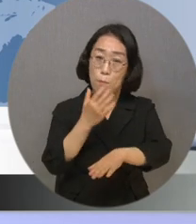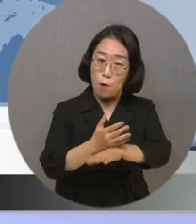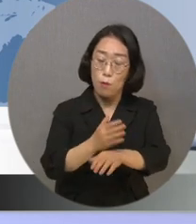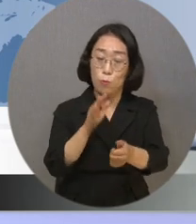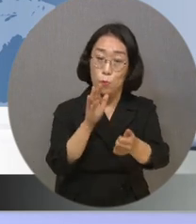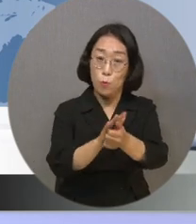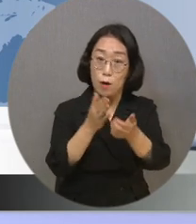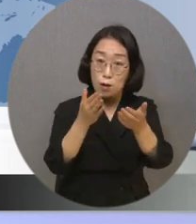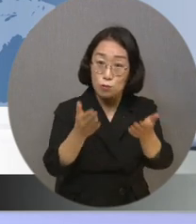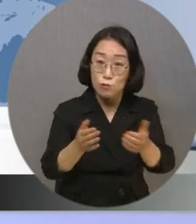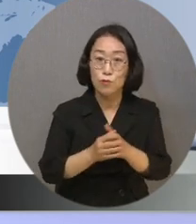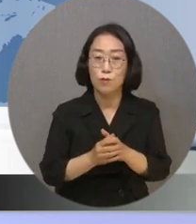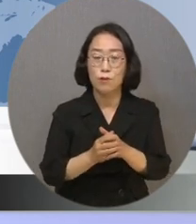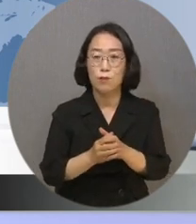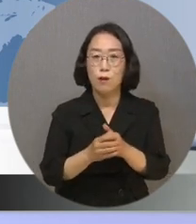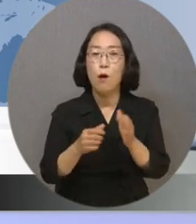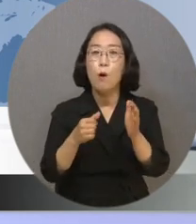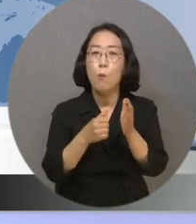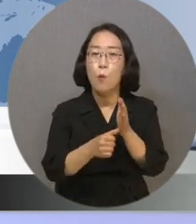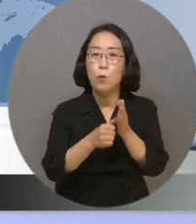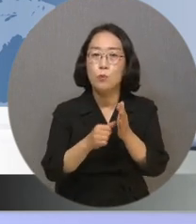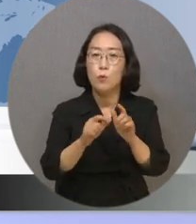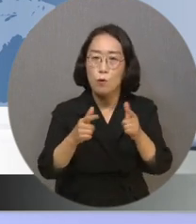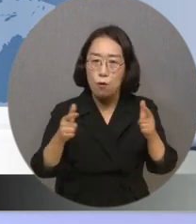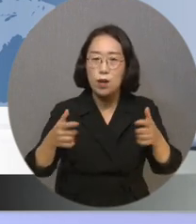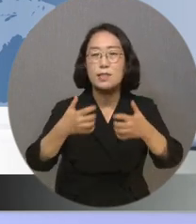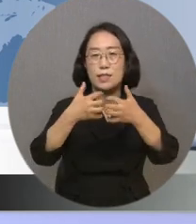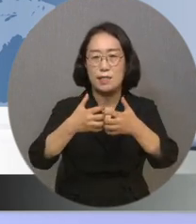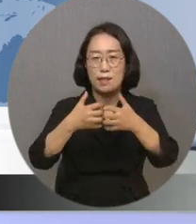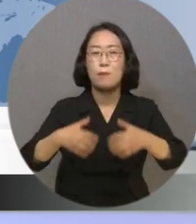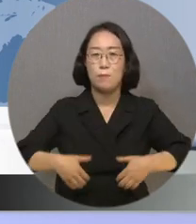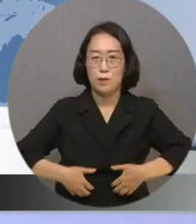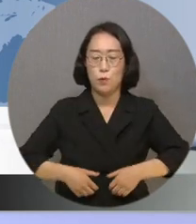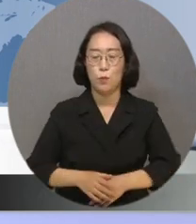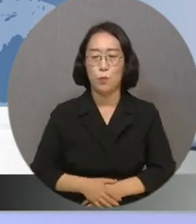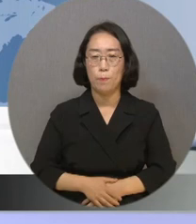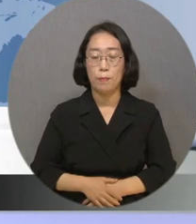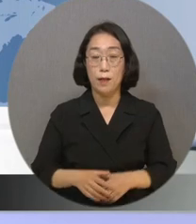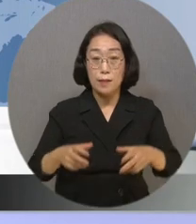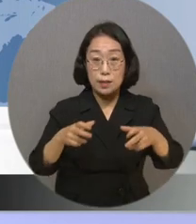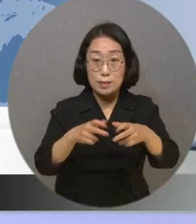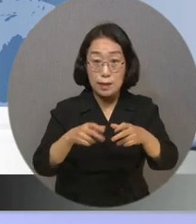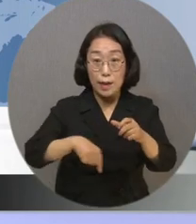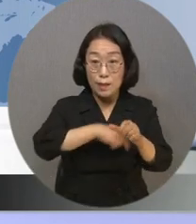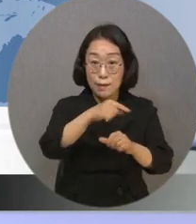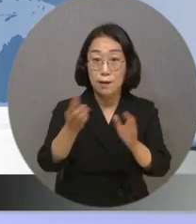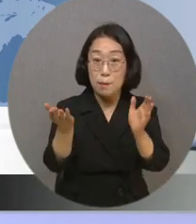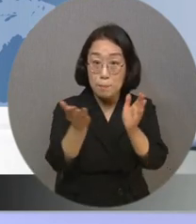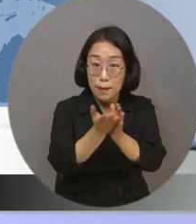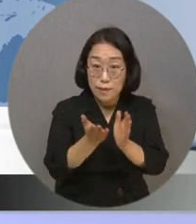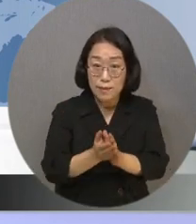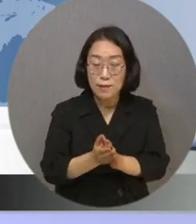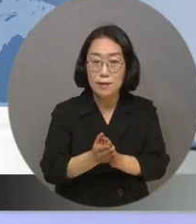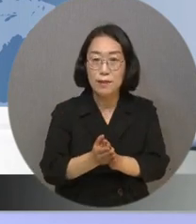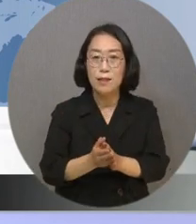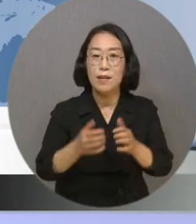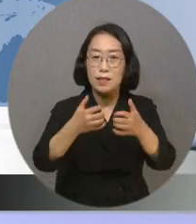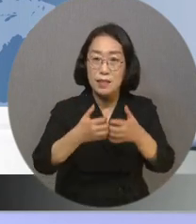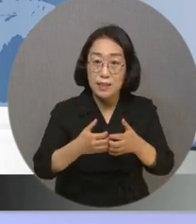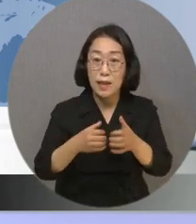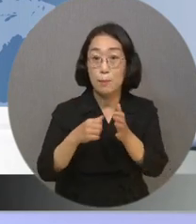업무에 임할 수 있도록 돕는 보조공학기기가 아닐까 싶은데요. 장애인 근로자의 벗이라 할 수 있는